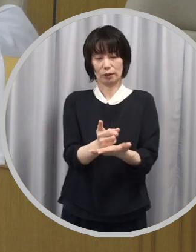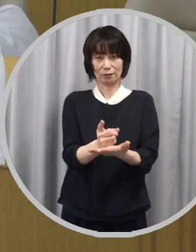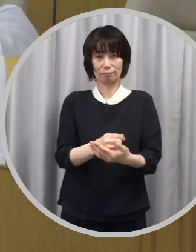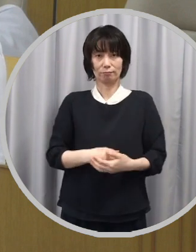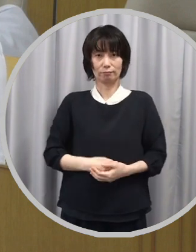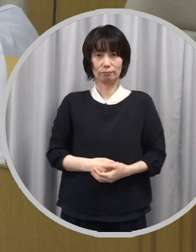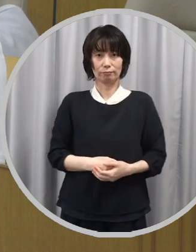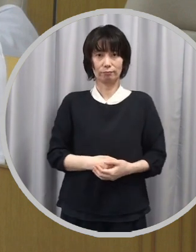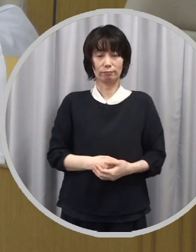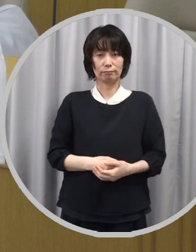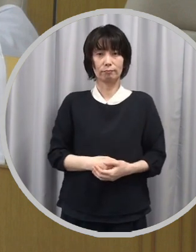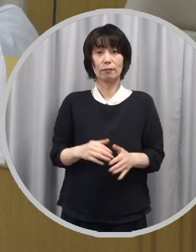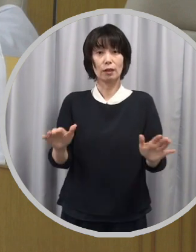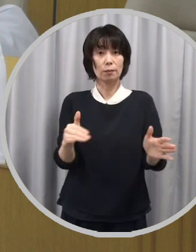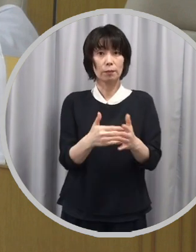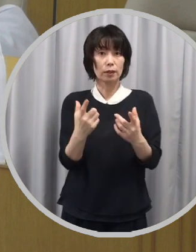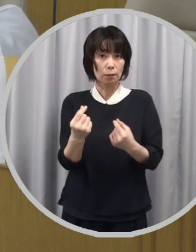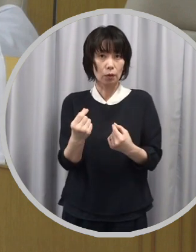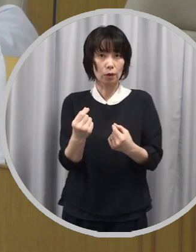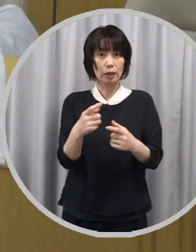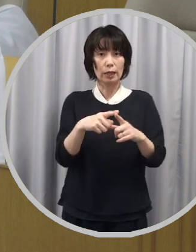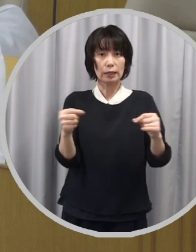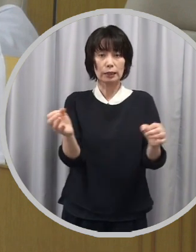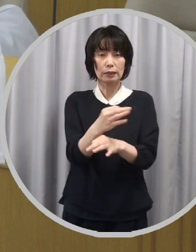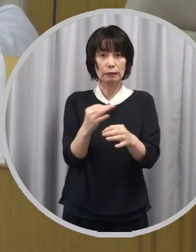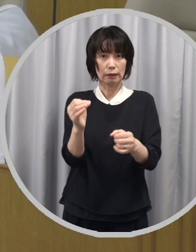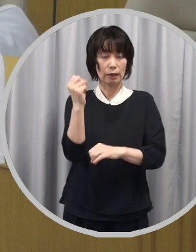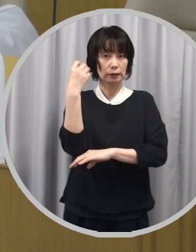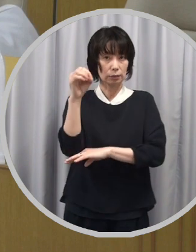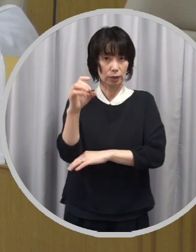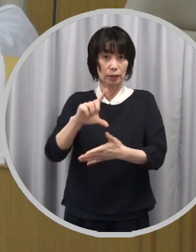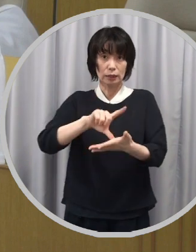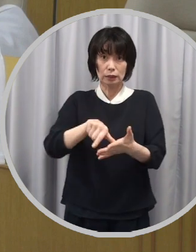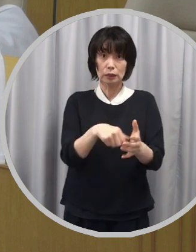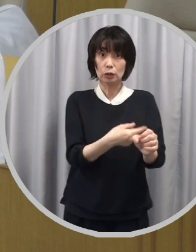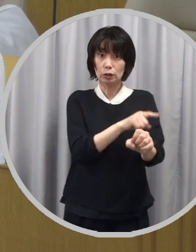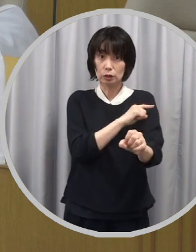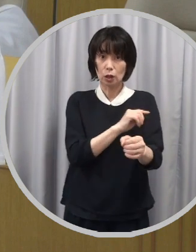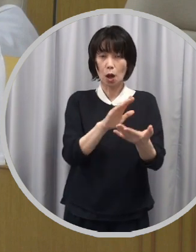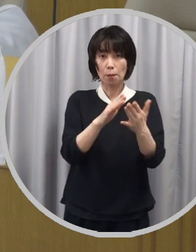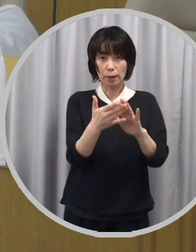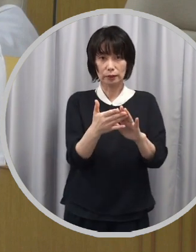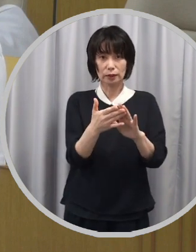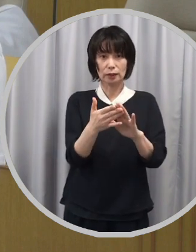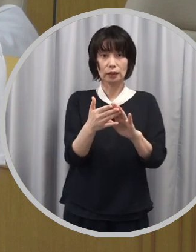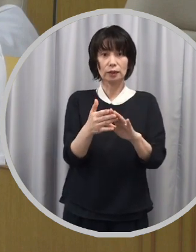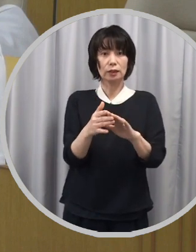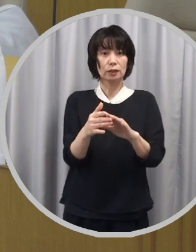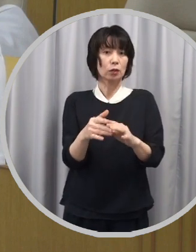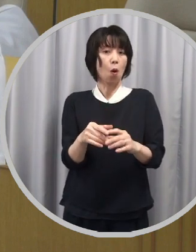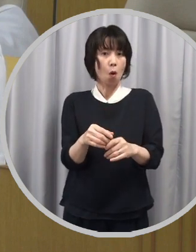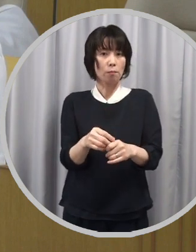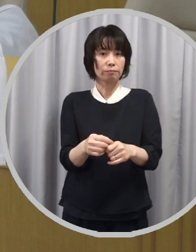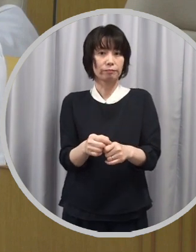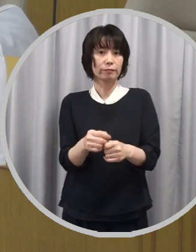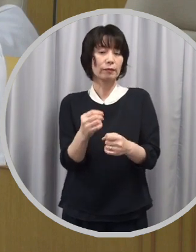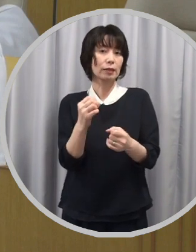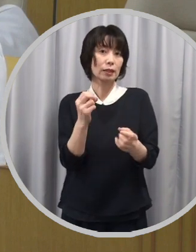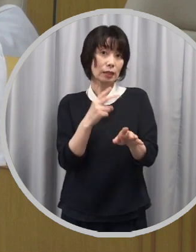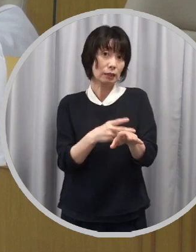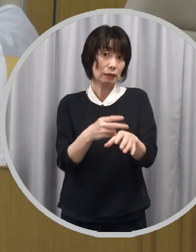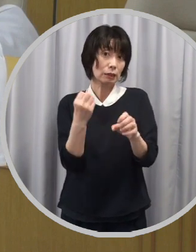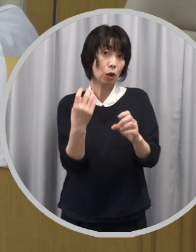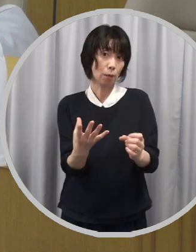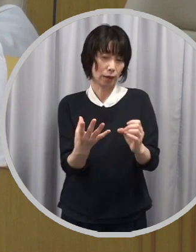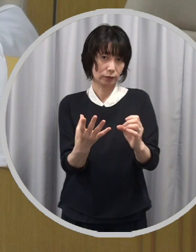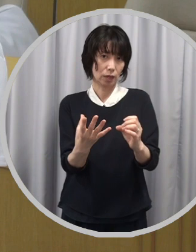。これまでも日経新聞、地域の力、町のイノベーションに石狩市の再エネでデータ